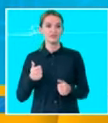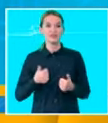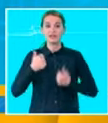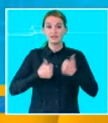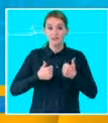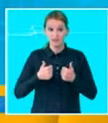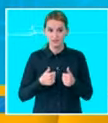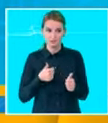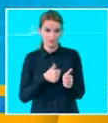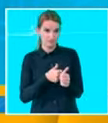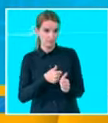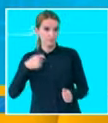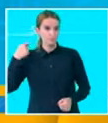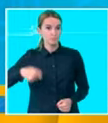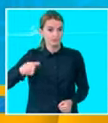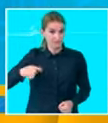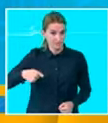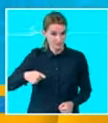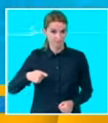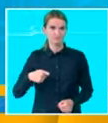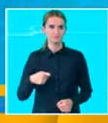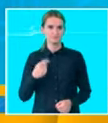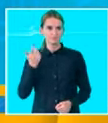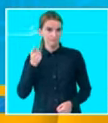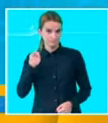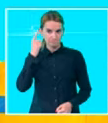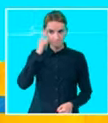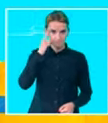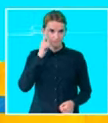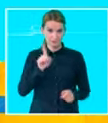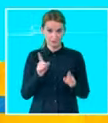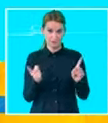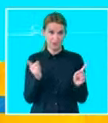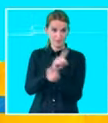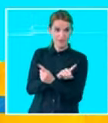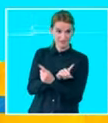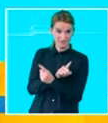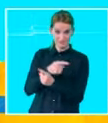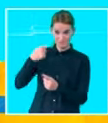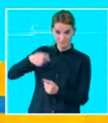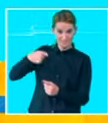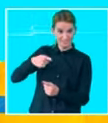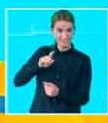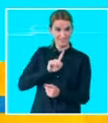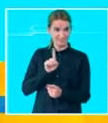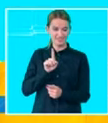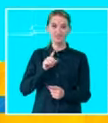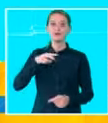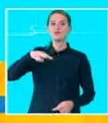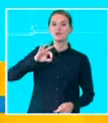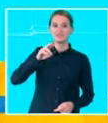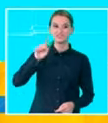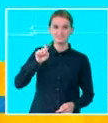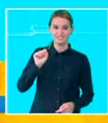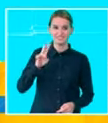обратното? Мария Касимова номинация за президент, а Лозан Панов за вице-президент. Футуристично ли звучи това? Не знам.